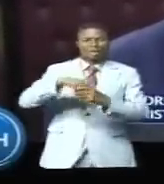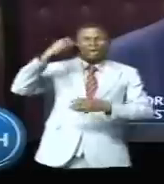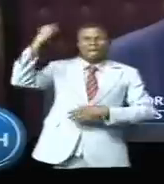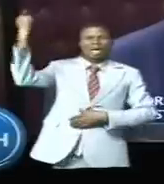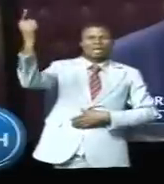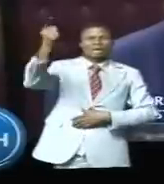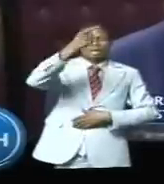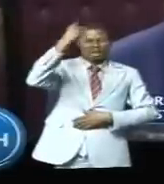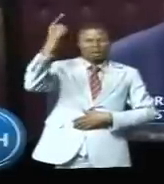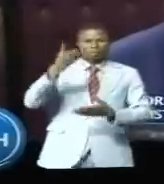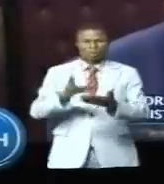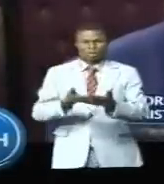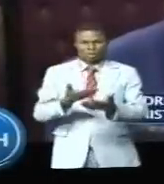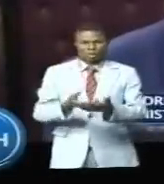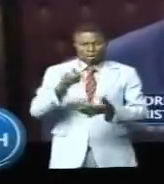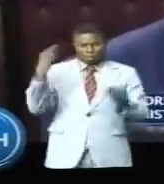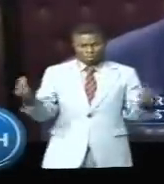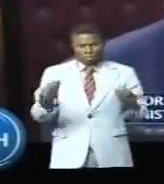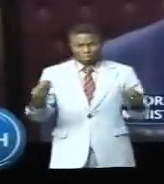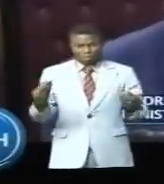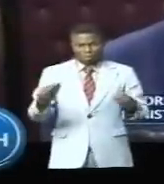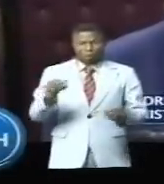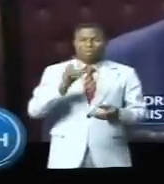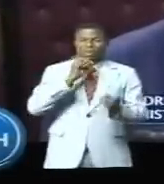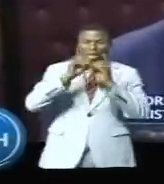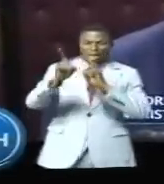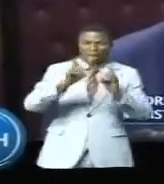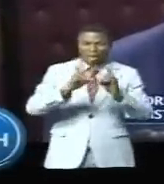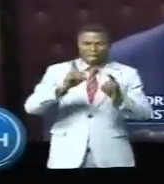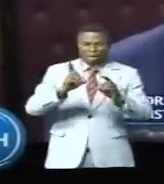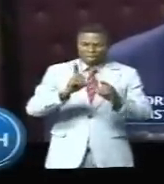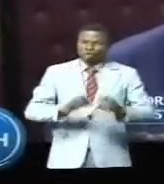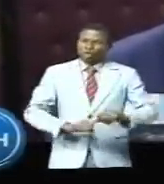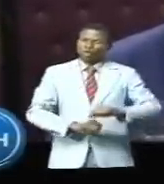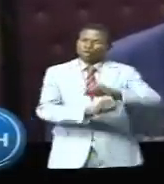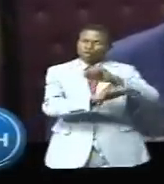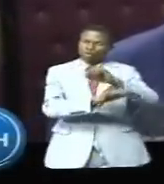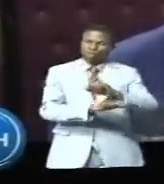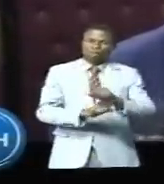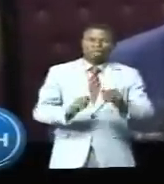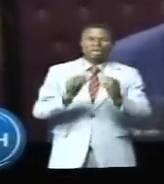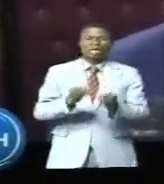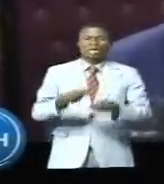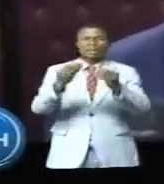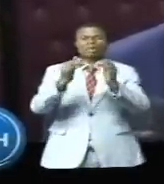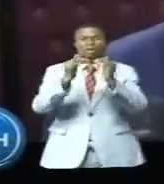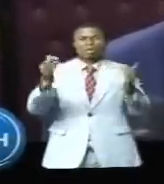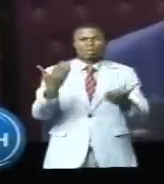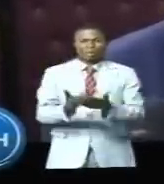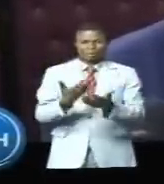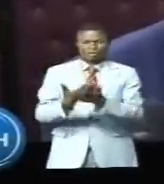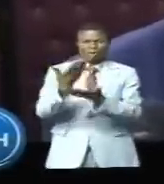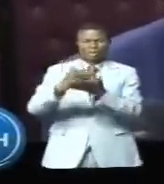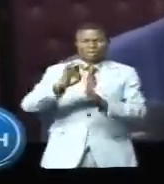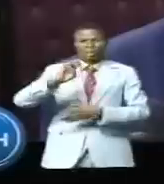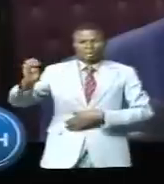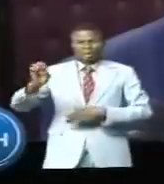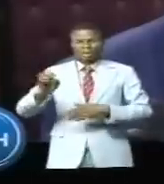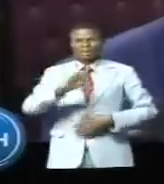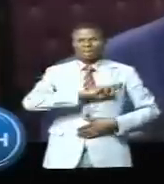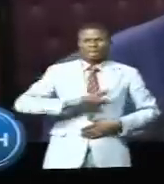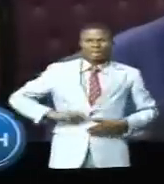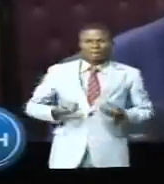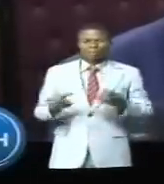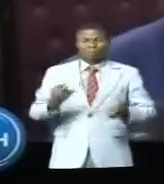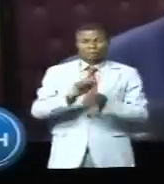cadres diplomatiques pour que le dialogue prédomine et que l'on trouve le plus rapidement possible des solutions pacificatrices, parce